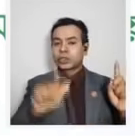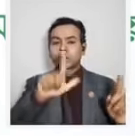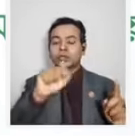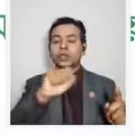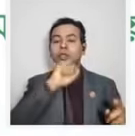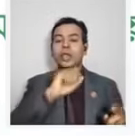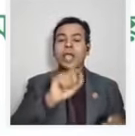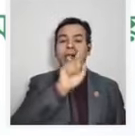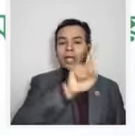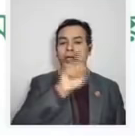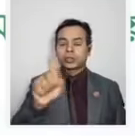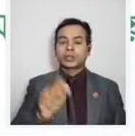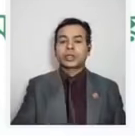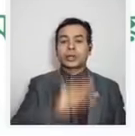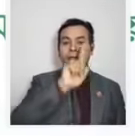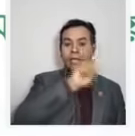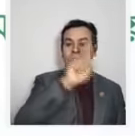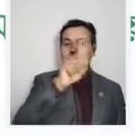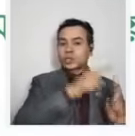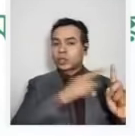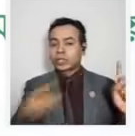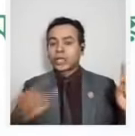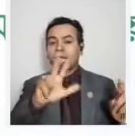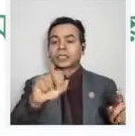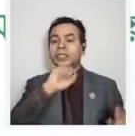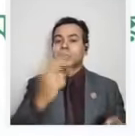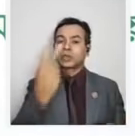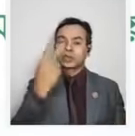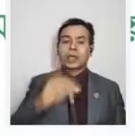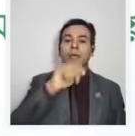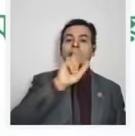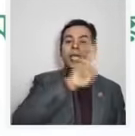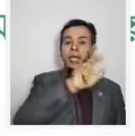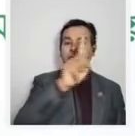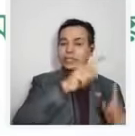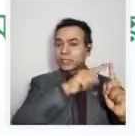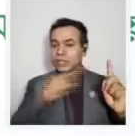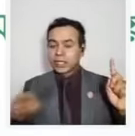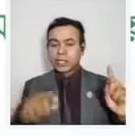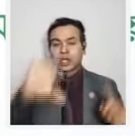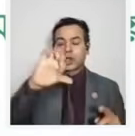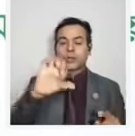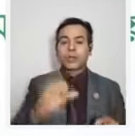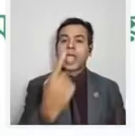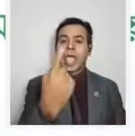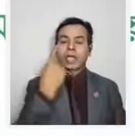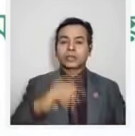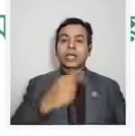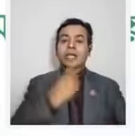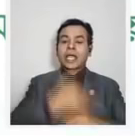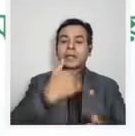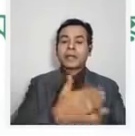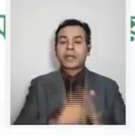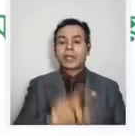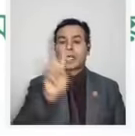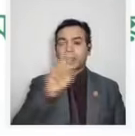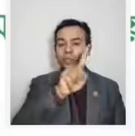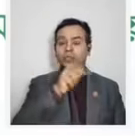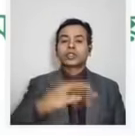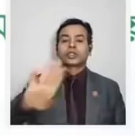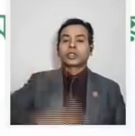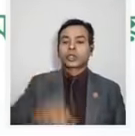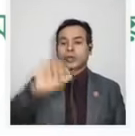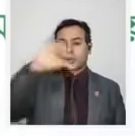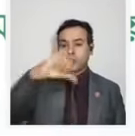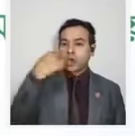দুঃখিত 51 থেকে 60 14 জন, 61 থেকে 70 11 জন, 71 থেকে 80 2 জন,